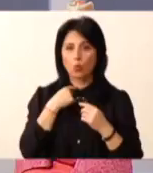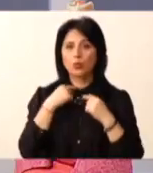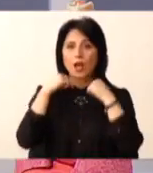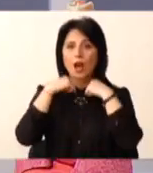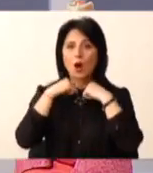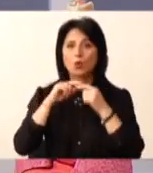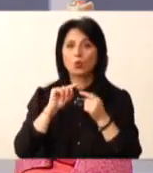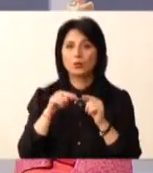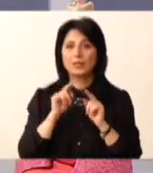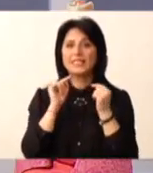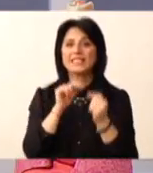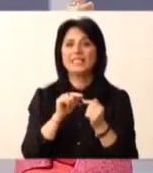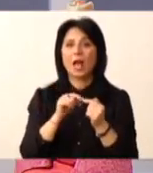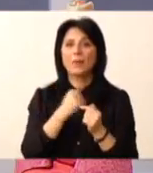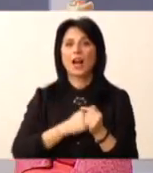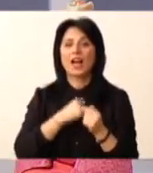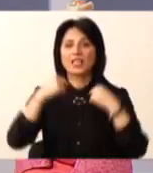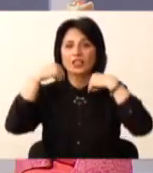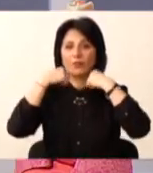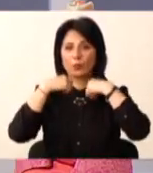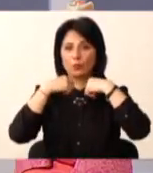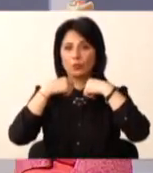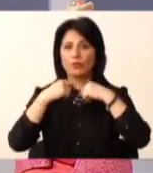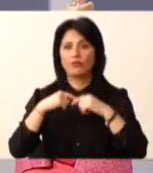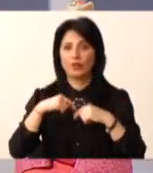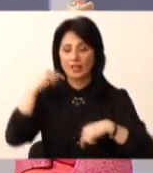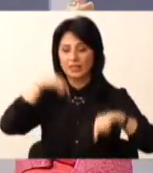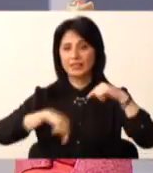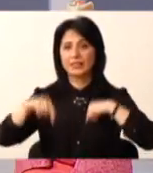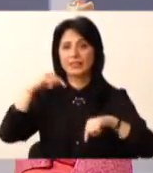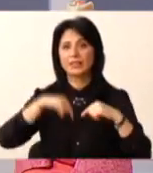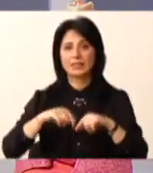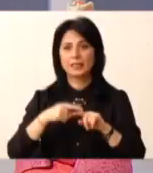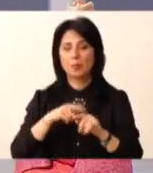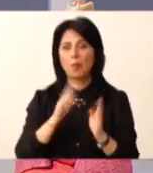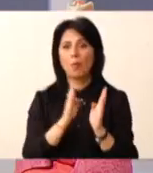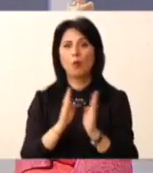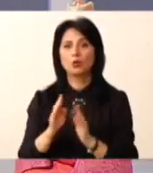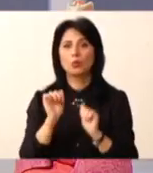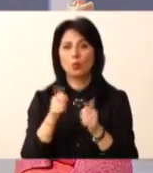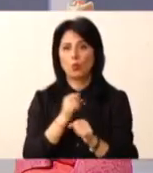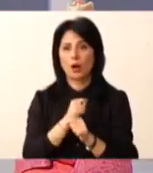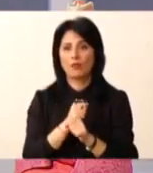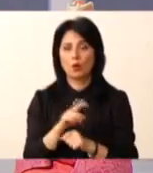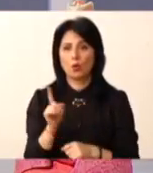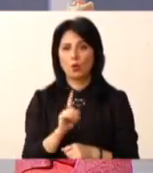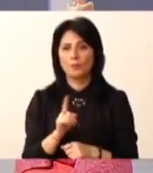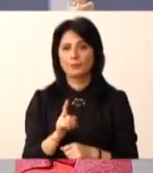ქსოვილის წინააღმდეგ მიმართულ აგრესიას. იმუნური სისტემა მოწყობილია ისე,